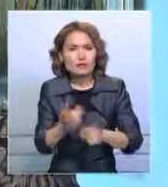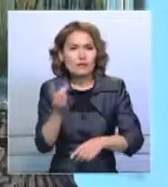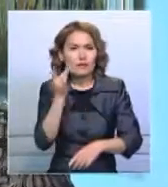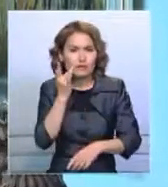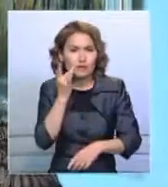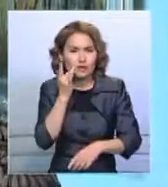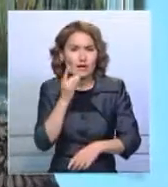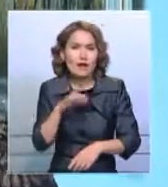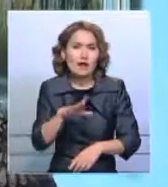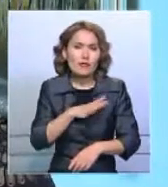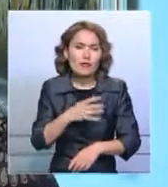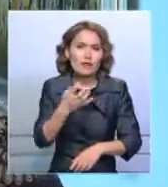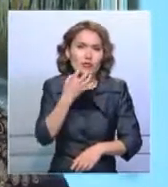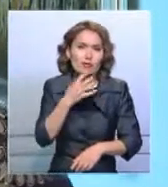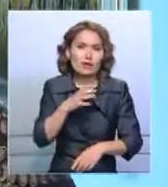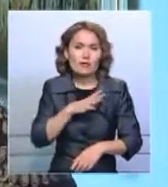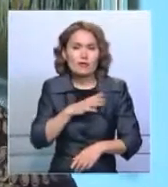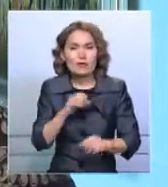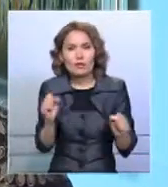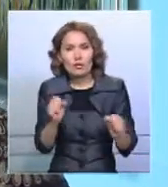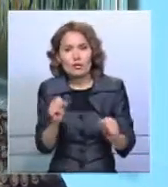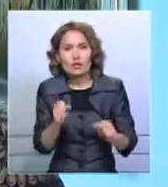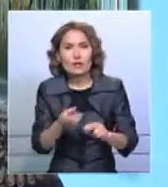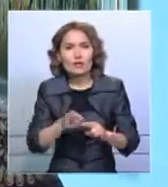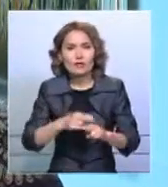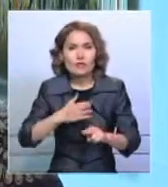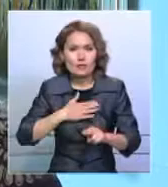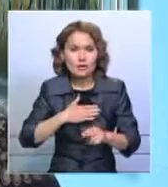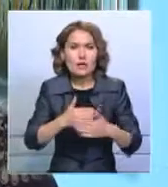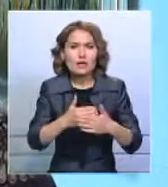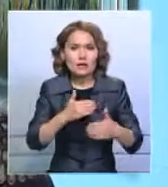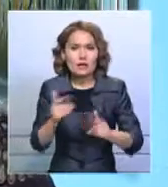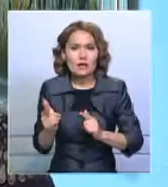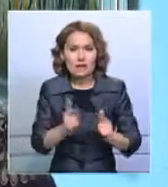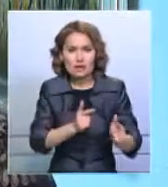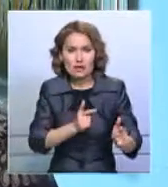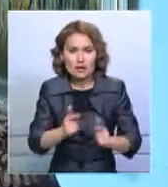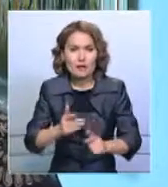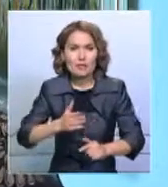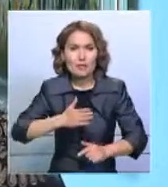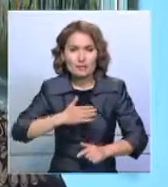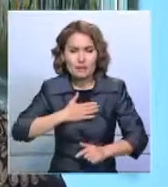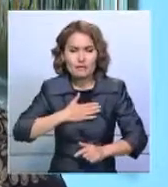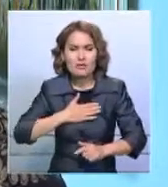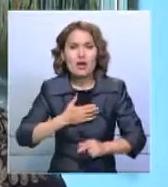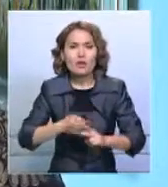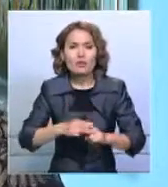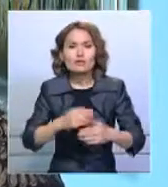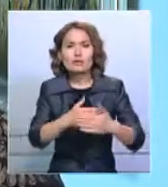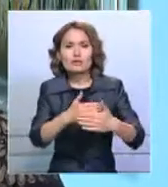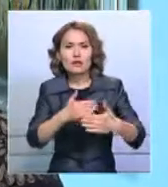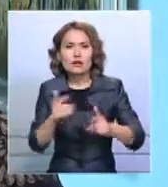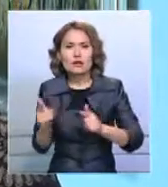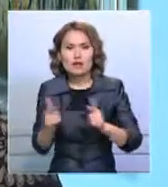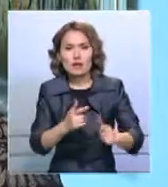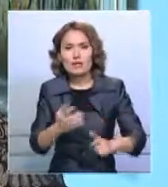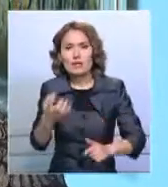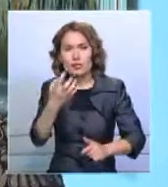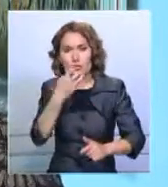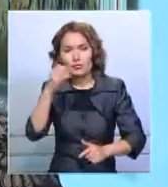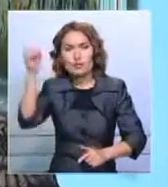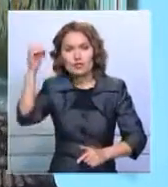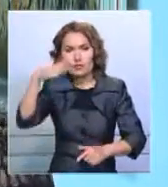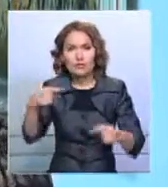құбылмалы екені бәрімізге де мәлім. Сондықтан әрине шаралардың бәрі өткізіледі. Міндетті